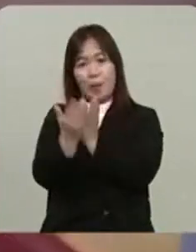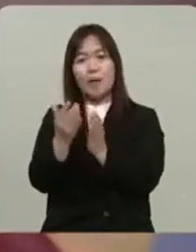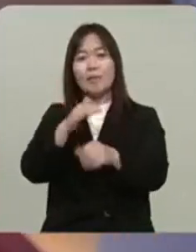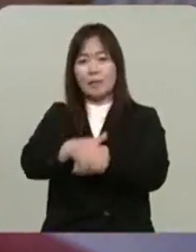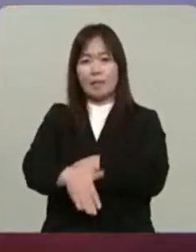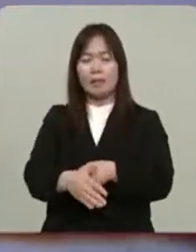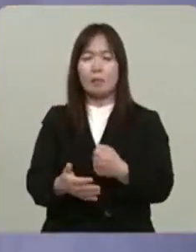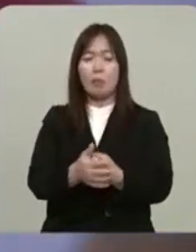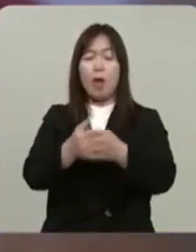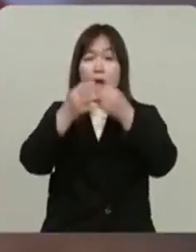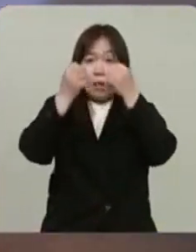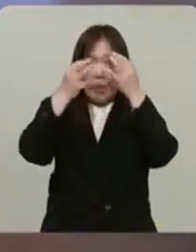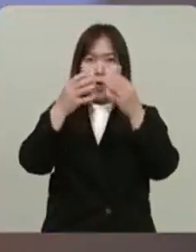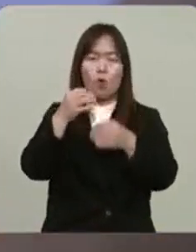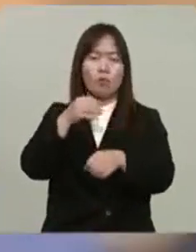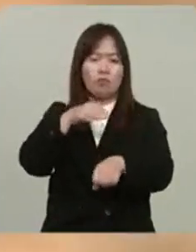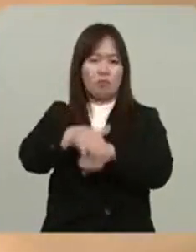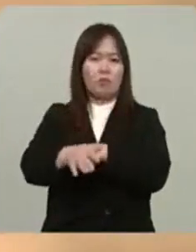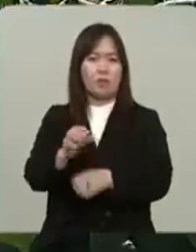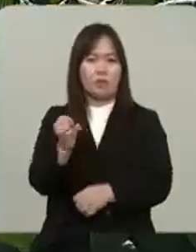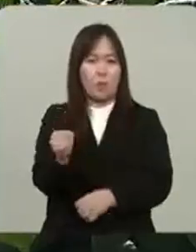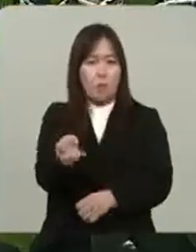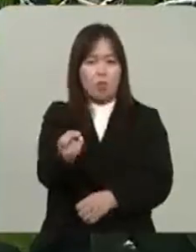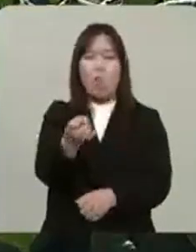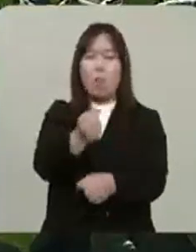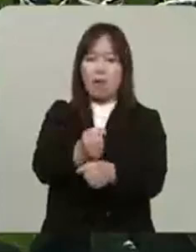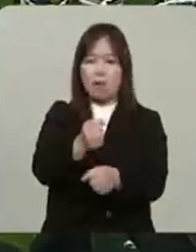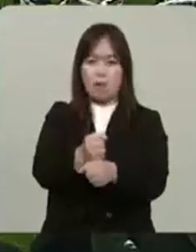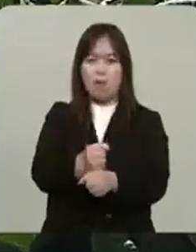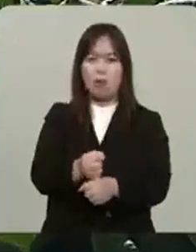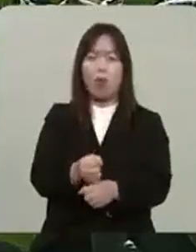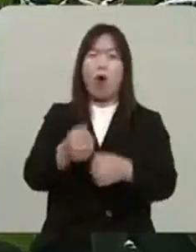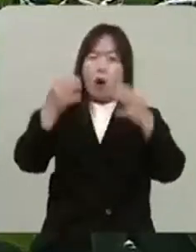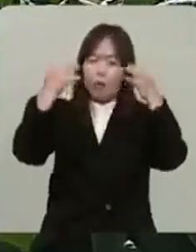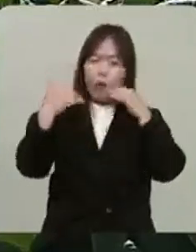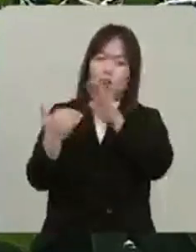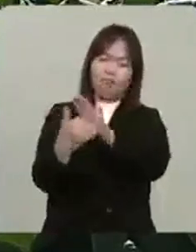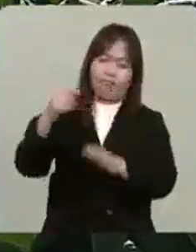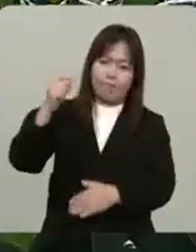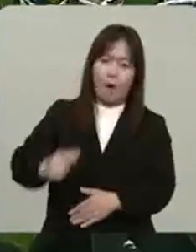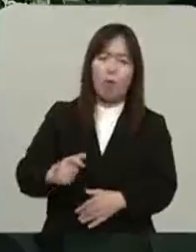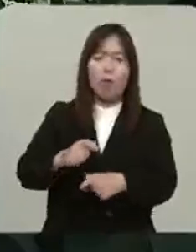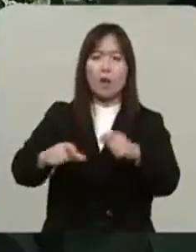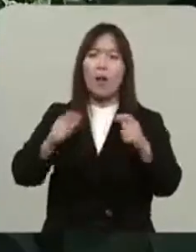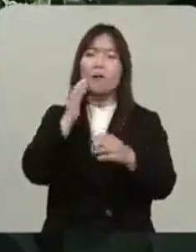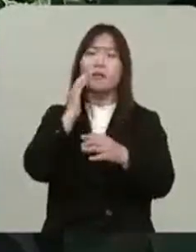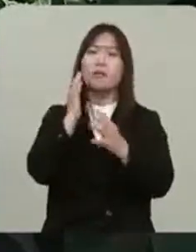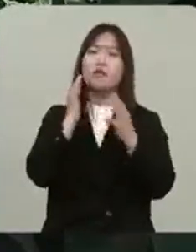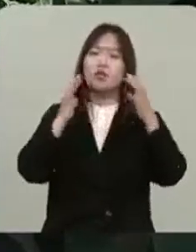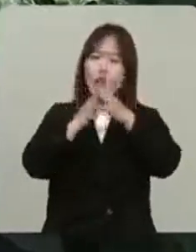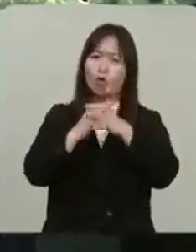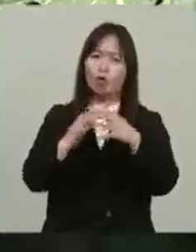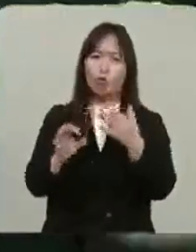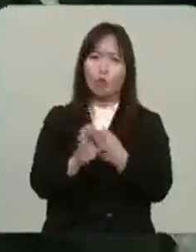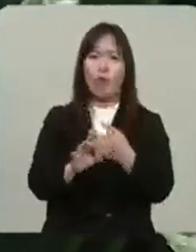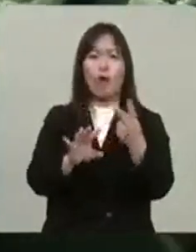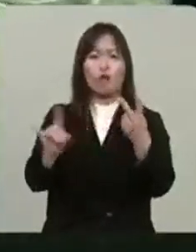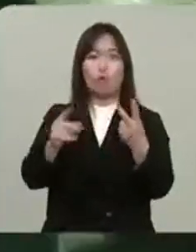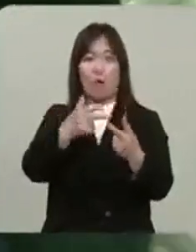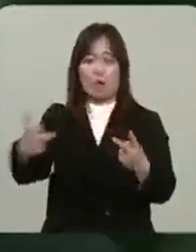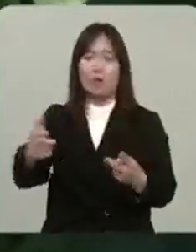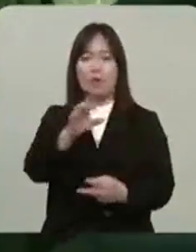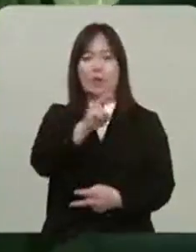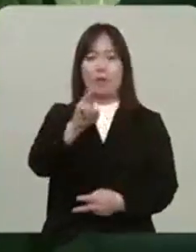개발한 새로운 품종입니다. 폭염과 병해충에 강하면서도 일반 양배추보다 두 배 이상 큰